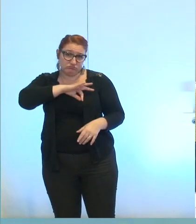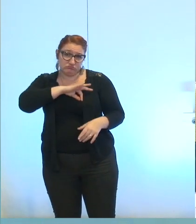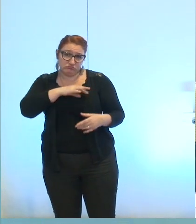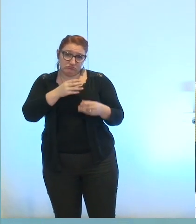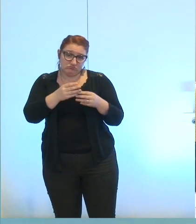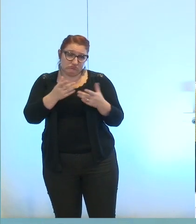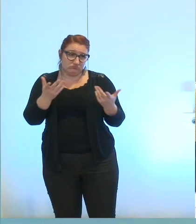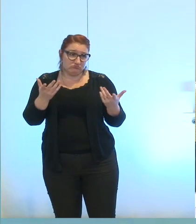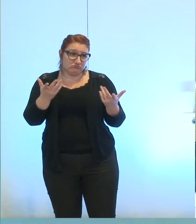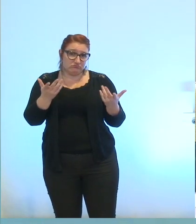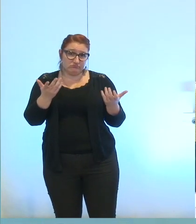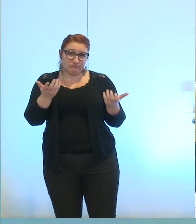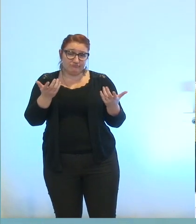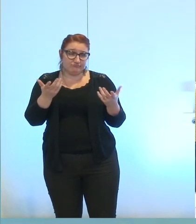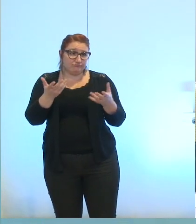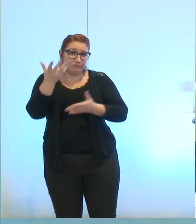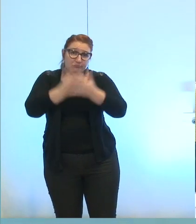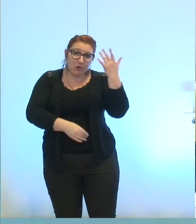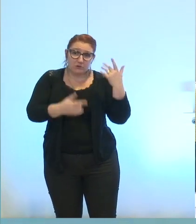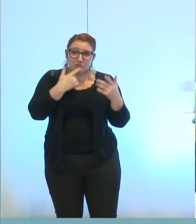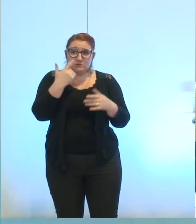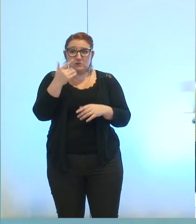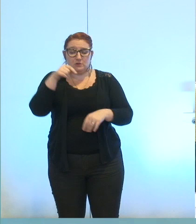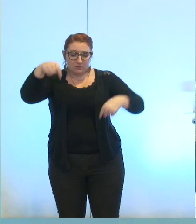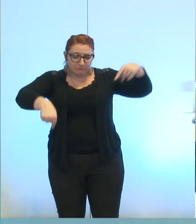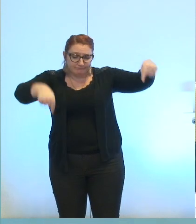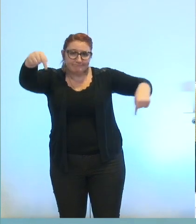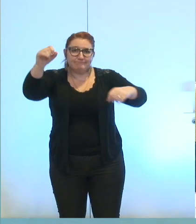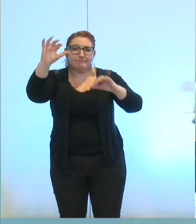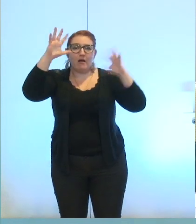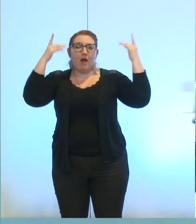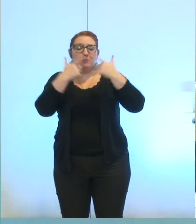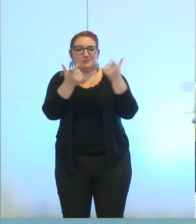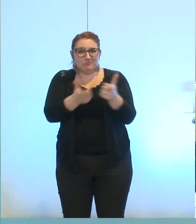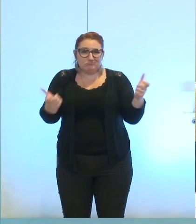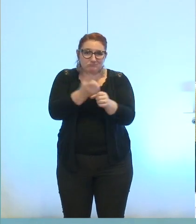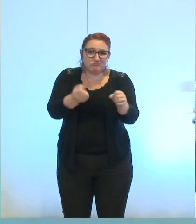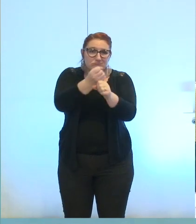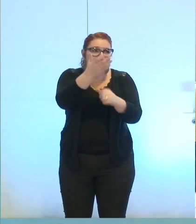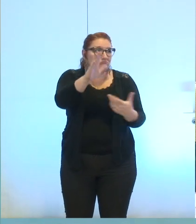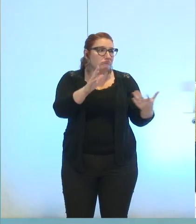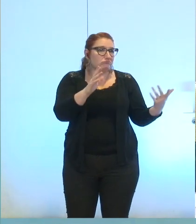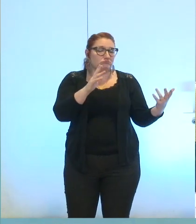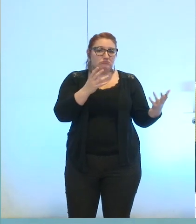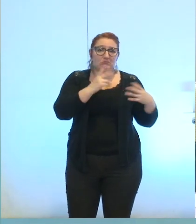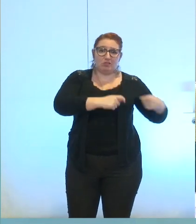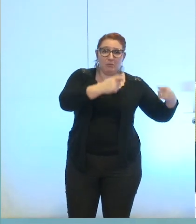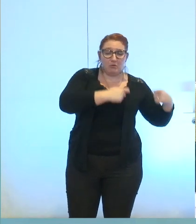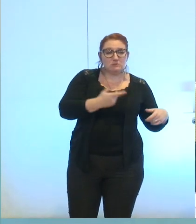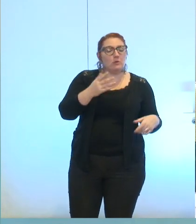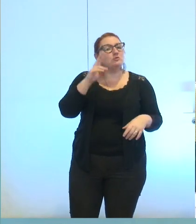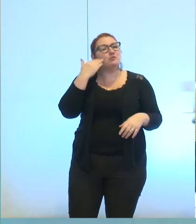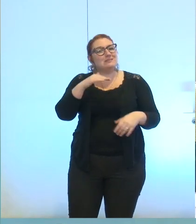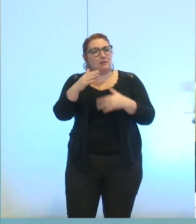coups par la plantation d'arbres et d'autres équipements comment ça a été budgeté bon on ne sait pas trop moi en tout état de cause madame lureux je sais que vous êtes très sensible à